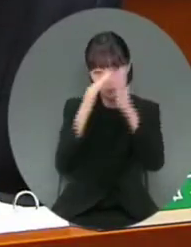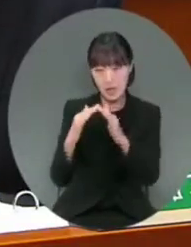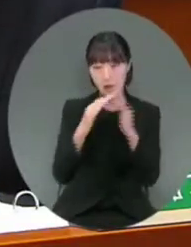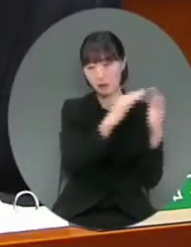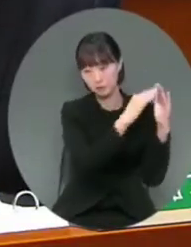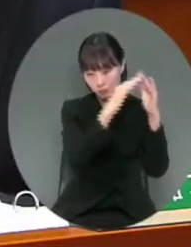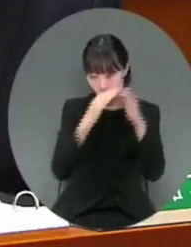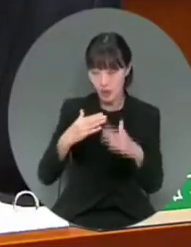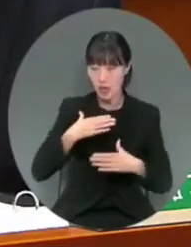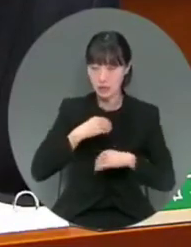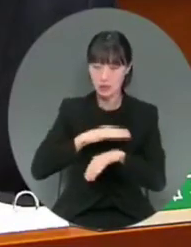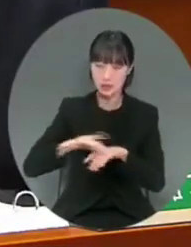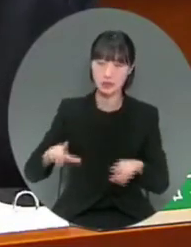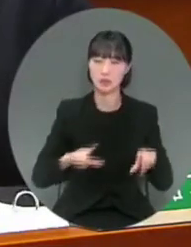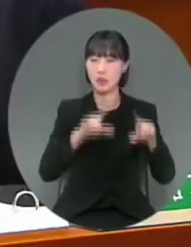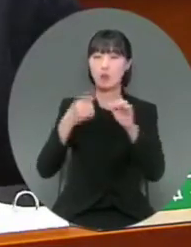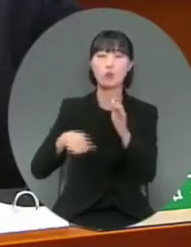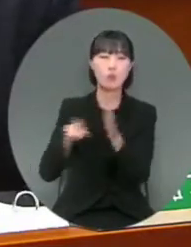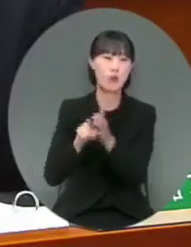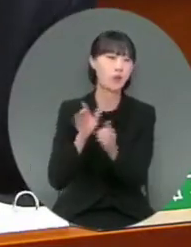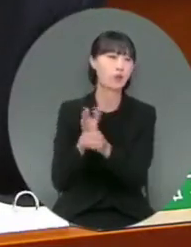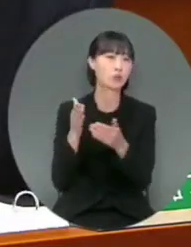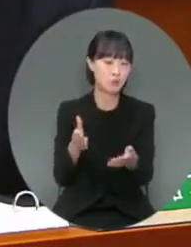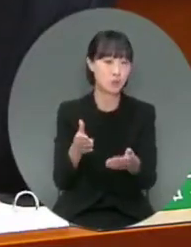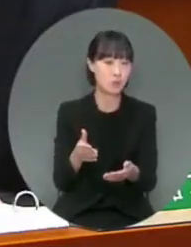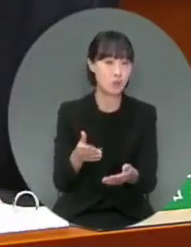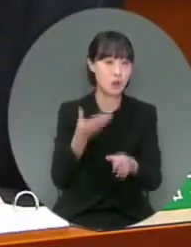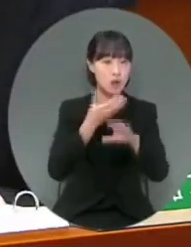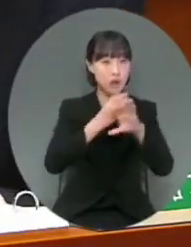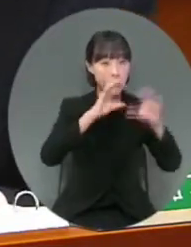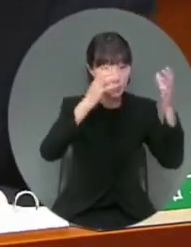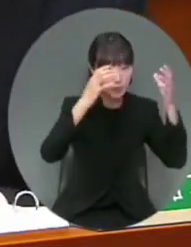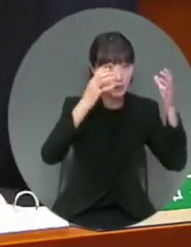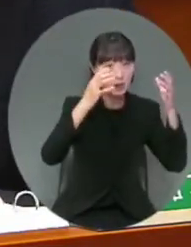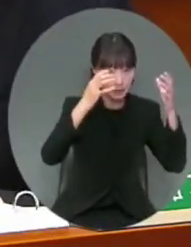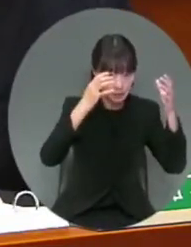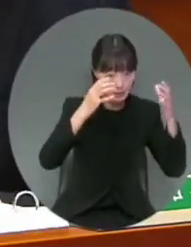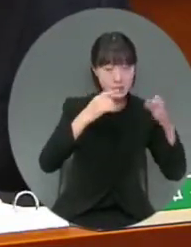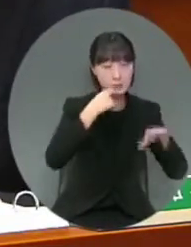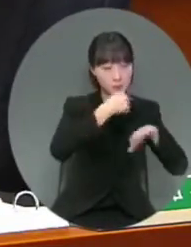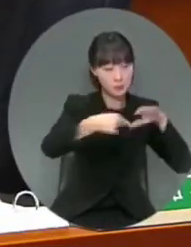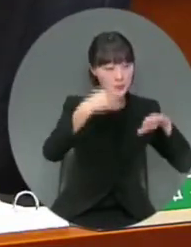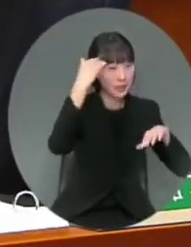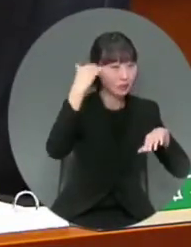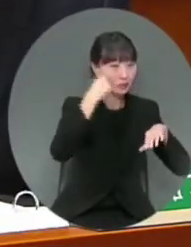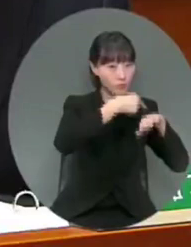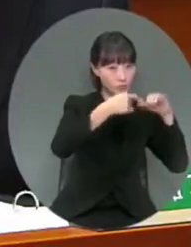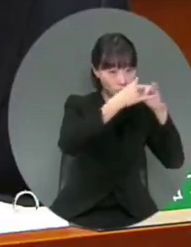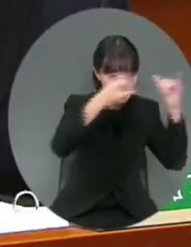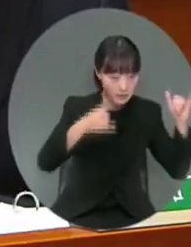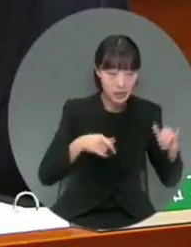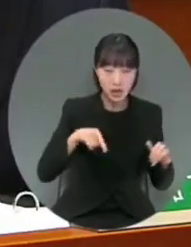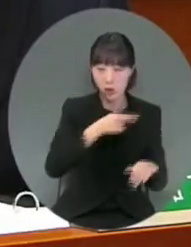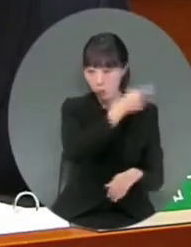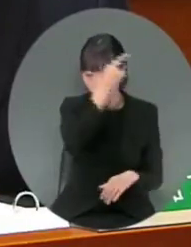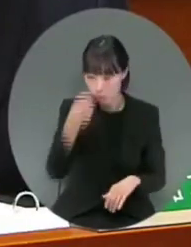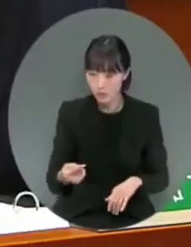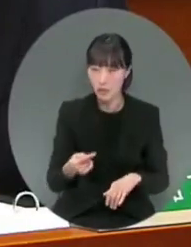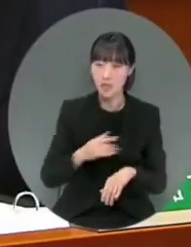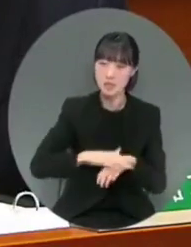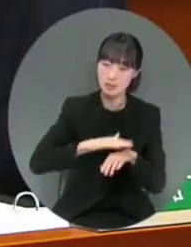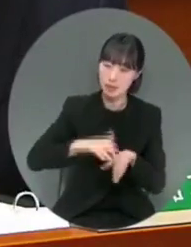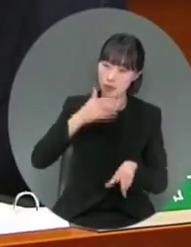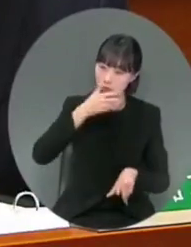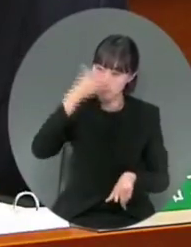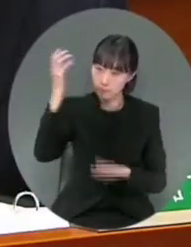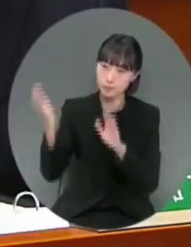수 있도록 특히나 제외 동포나 이주민들의 가정의 자녀들이 마음껏 그들의 꿈을 펼칠 수 있도록 해야